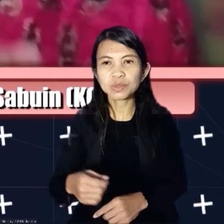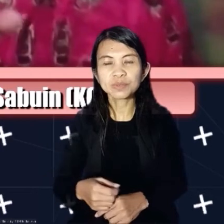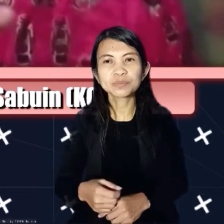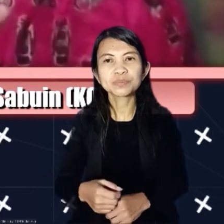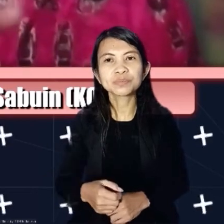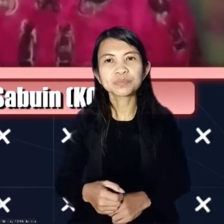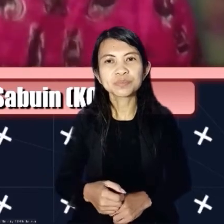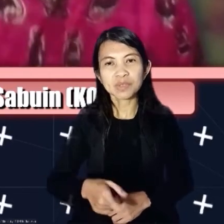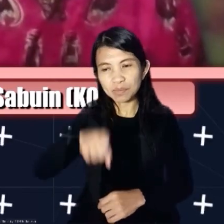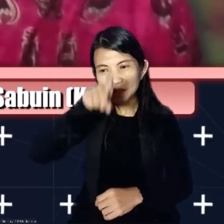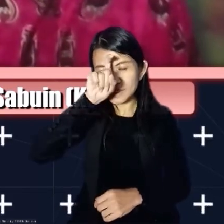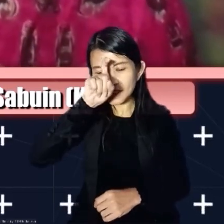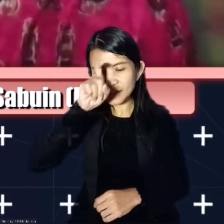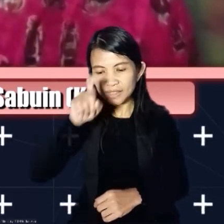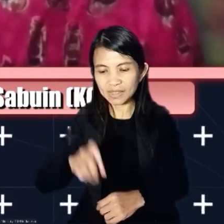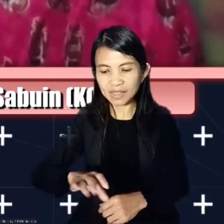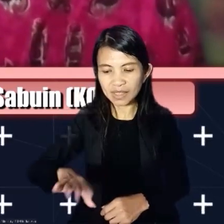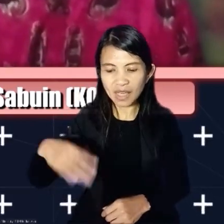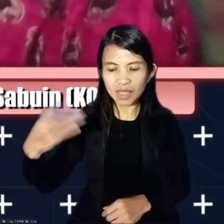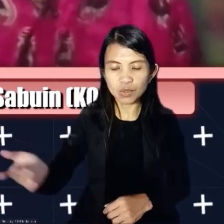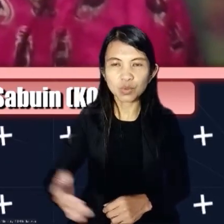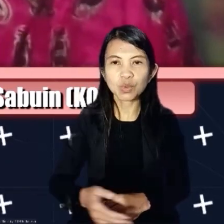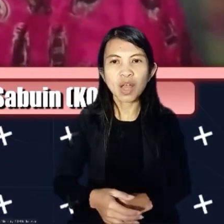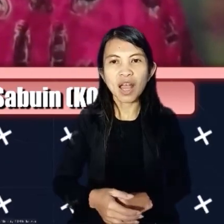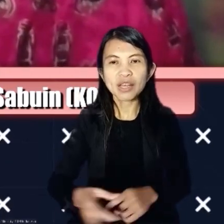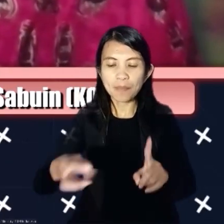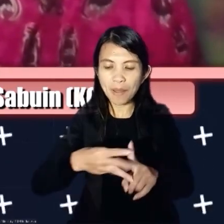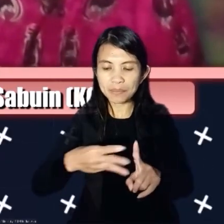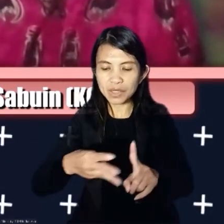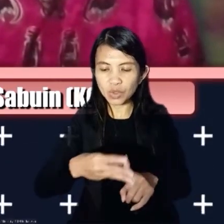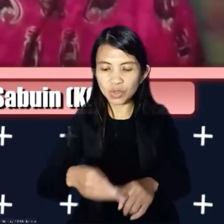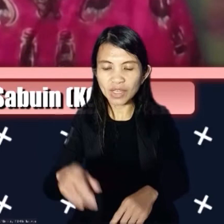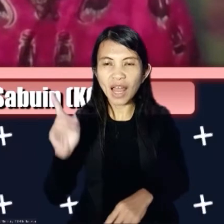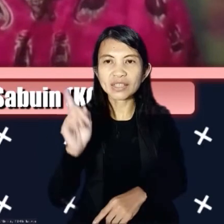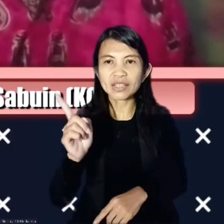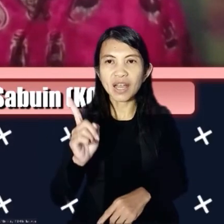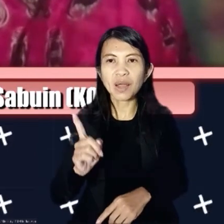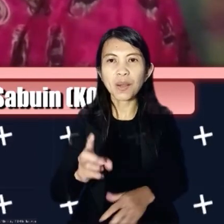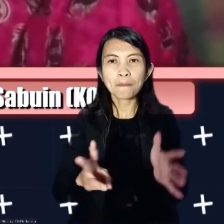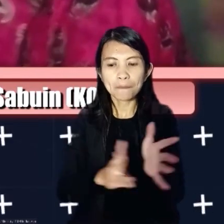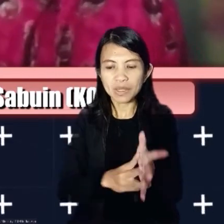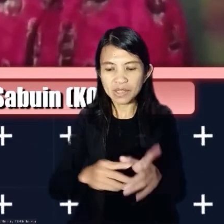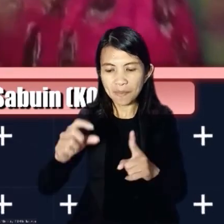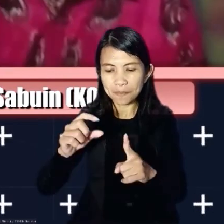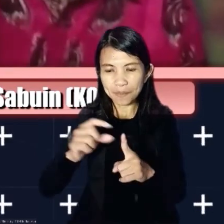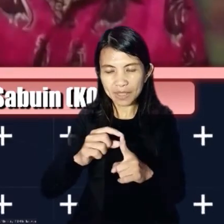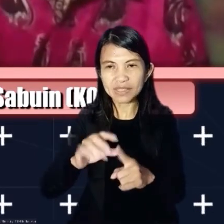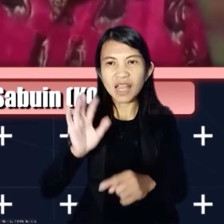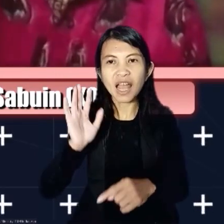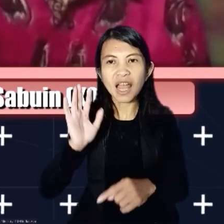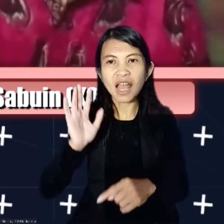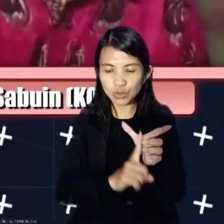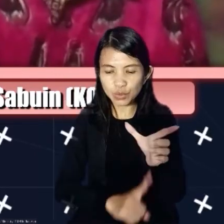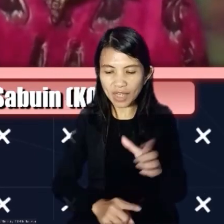lalu kemudian ada babilon ada media Persia lalu kemudian ada Yunani dan di ujung